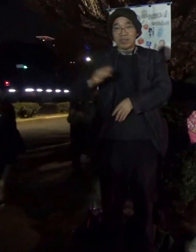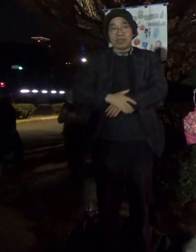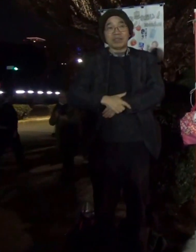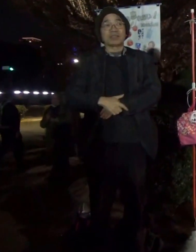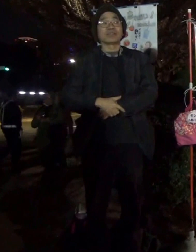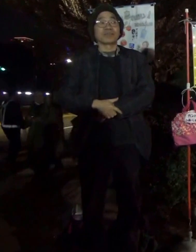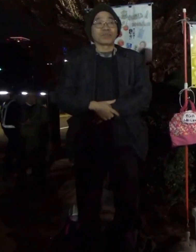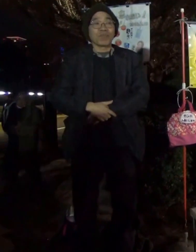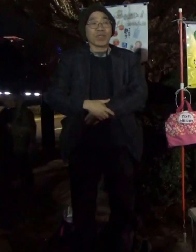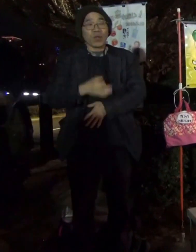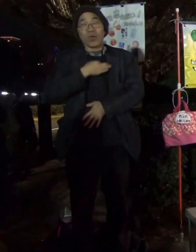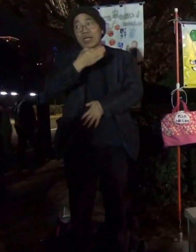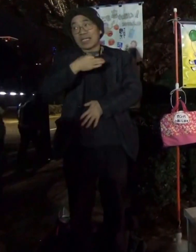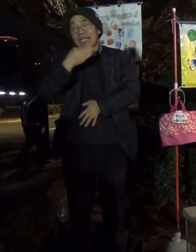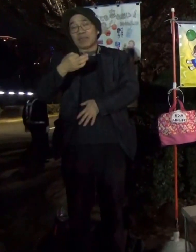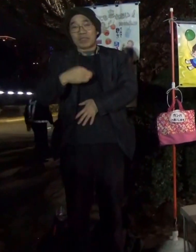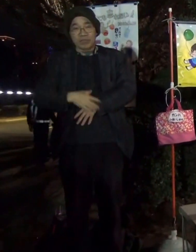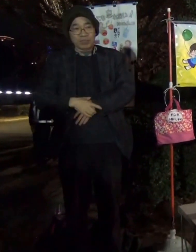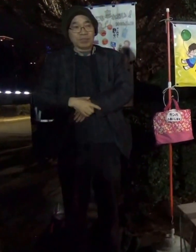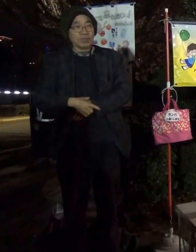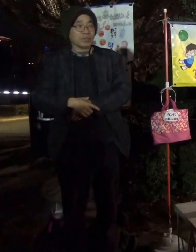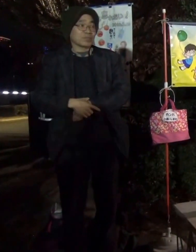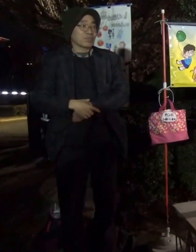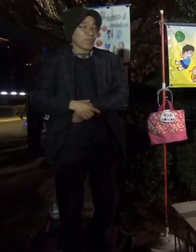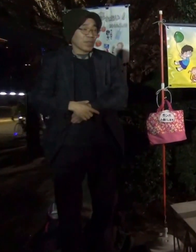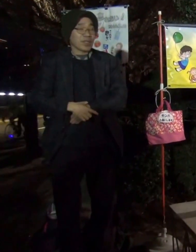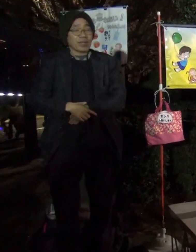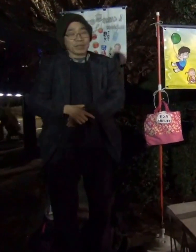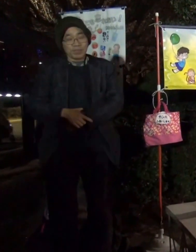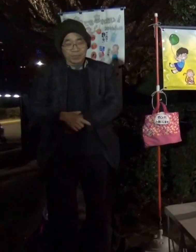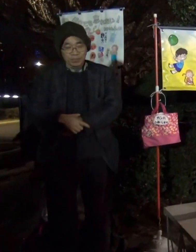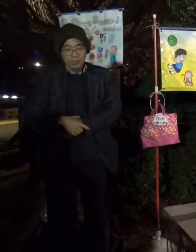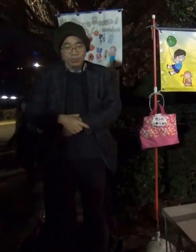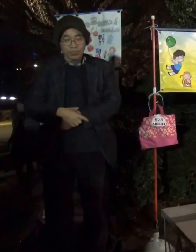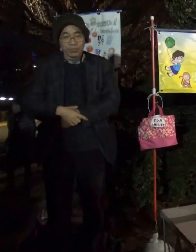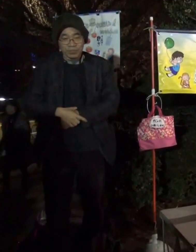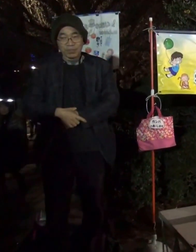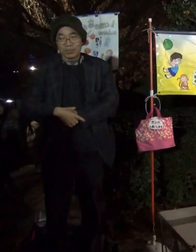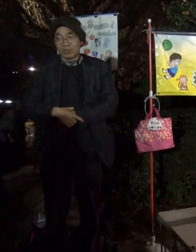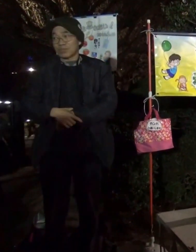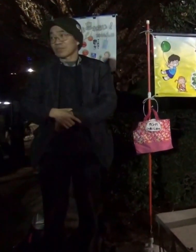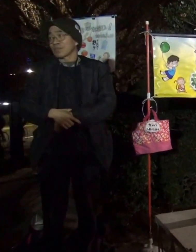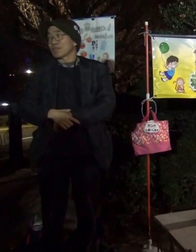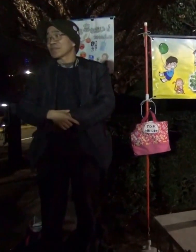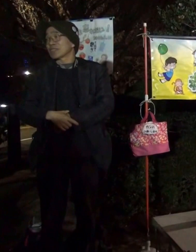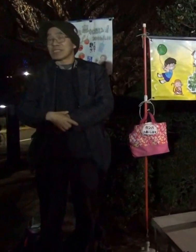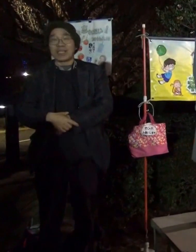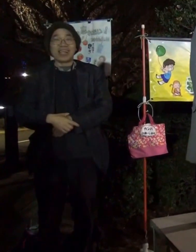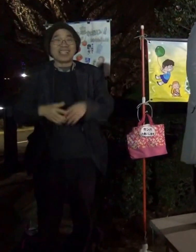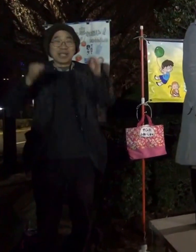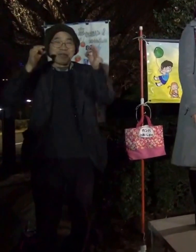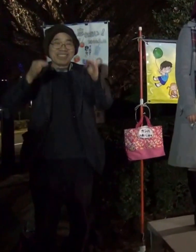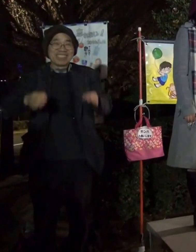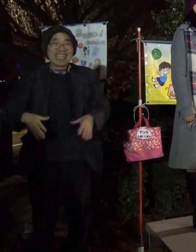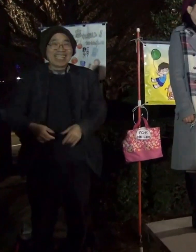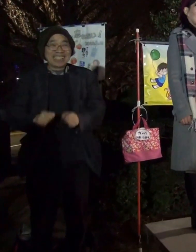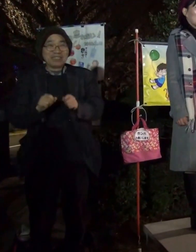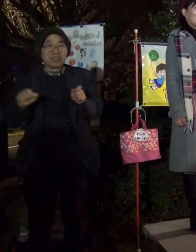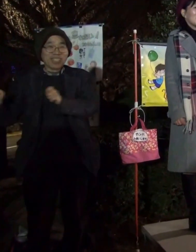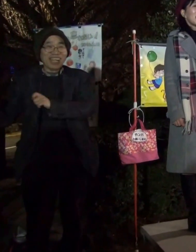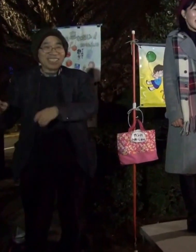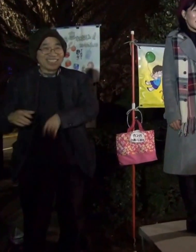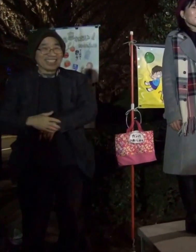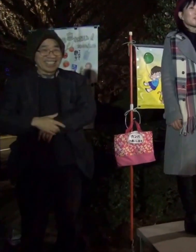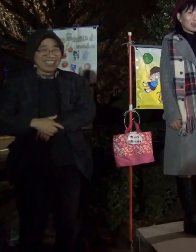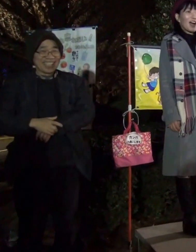早速ですが声をね 上げちゃう。 参ります。 もう上げちゃう、 はい、上げます。 行ってみよう。 無駄に伸ばすのやめてくださいね。 ちょうど10分、ち